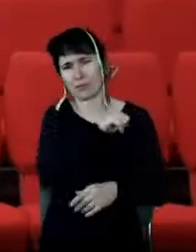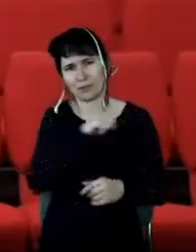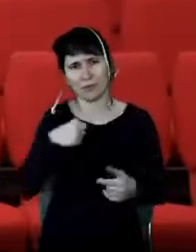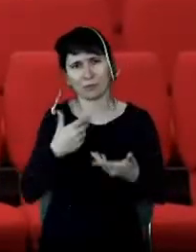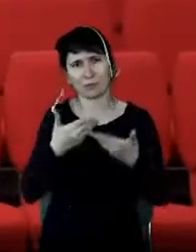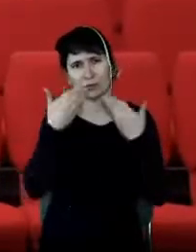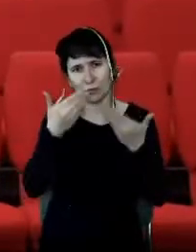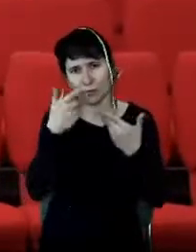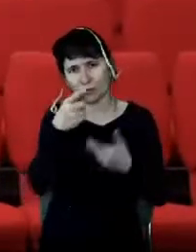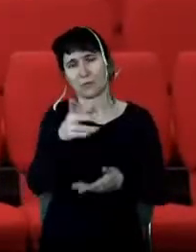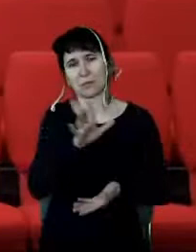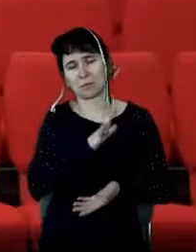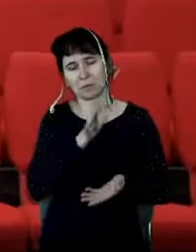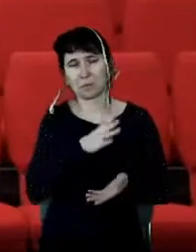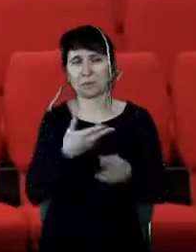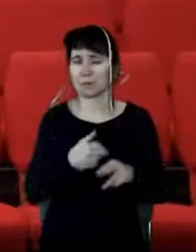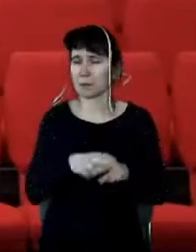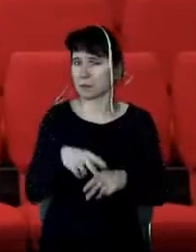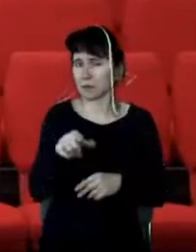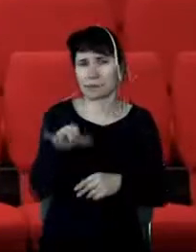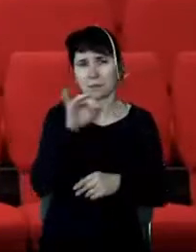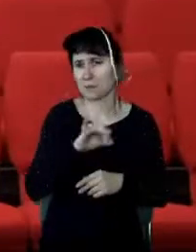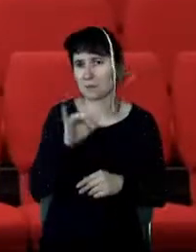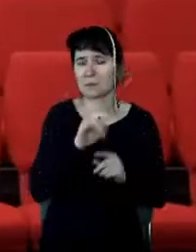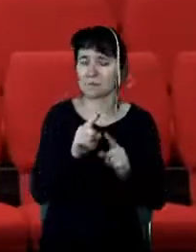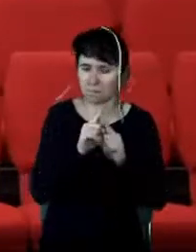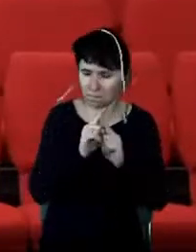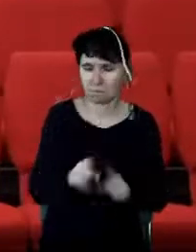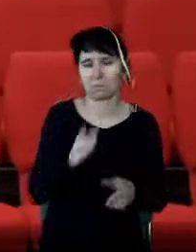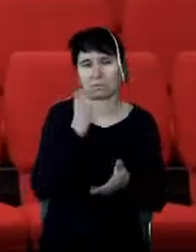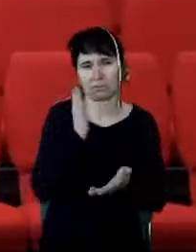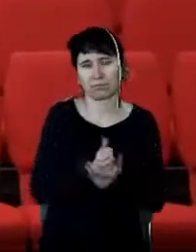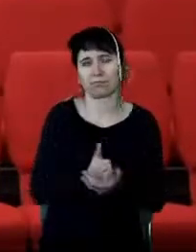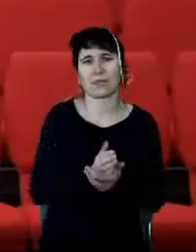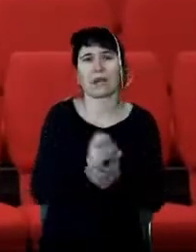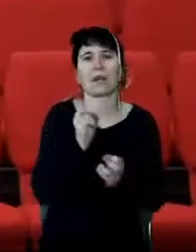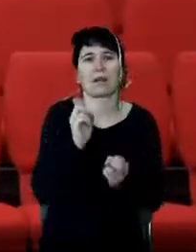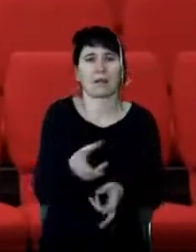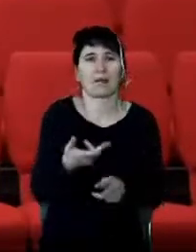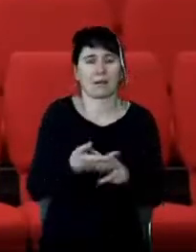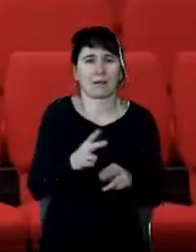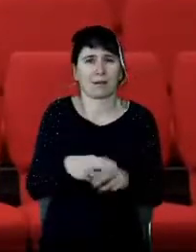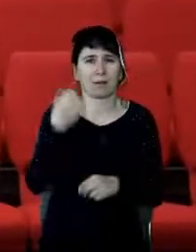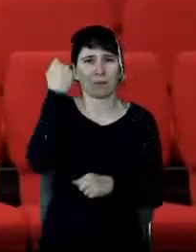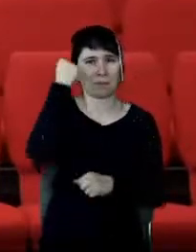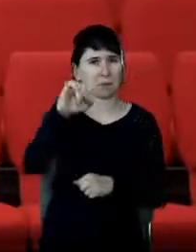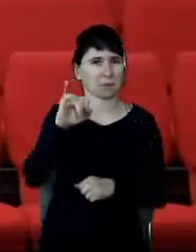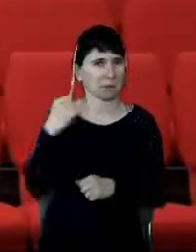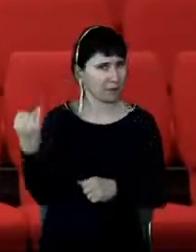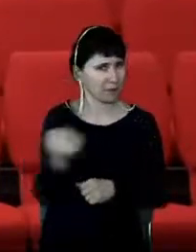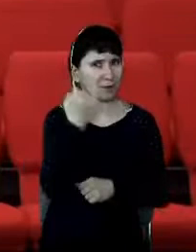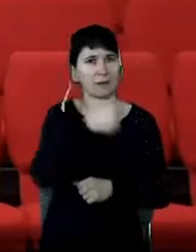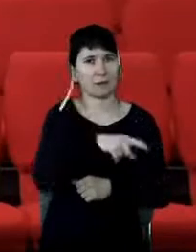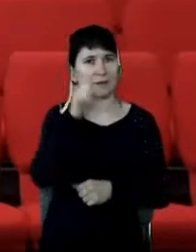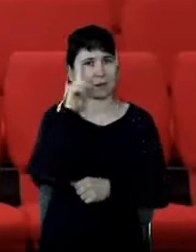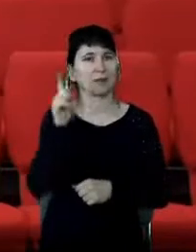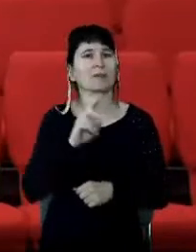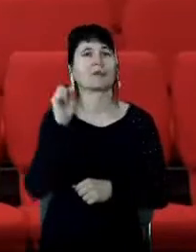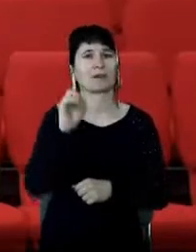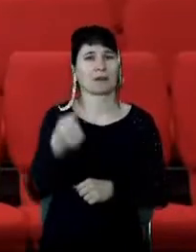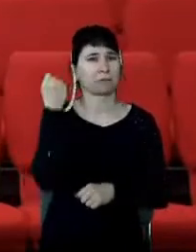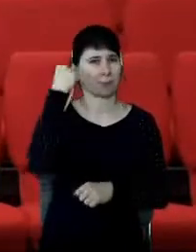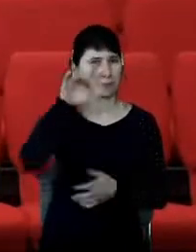вона досить дивна і неоднозначна, як здобулася перемога для євреїв